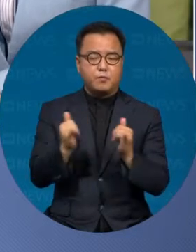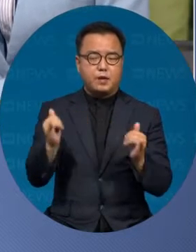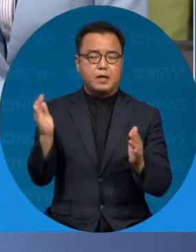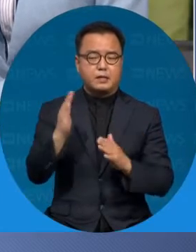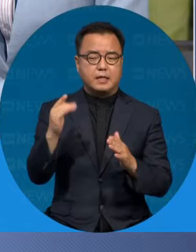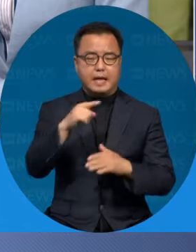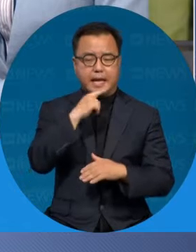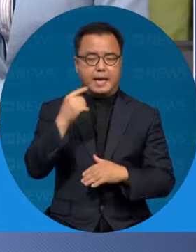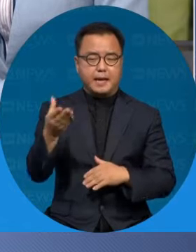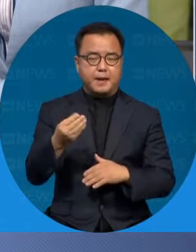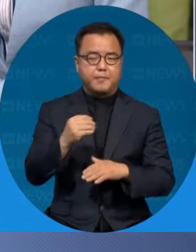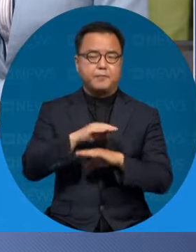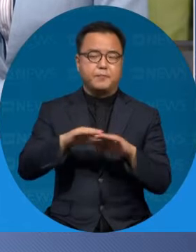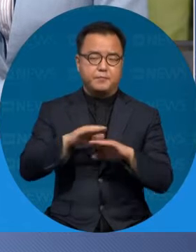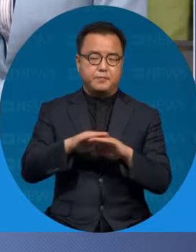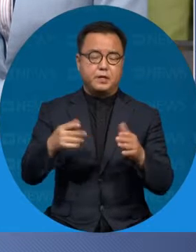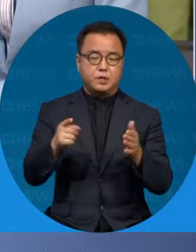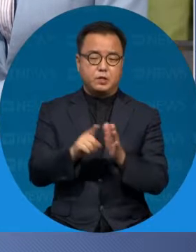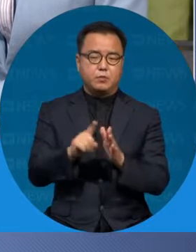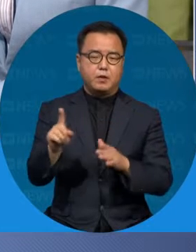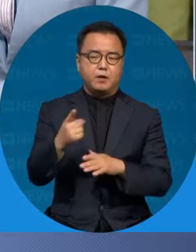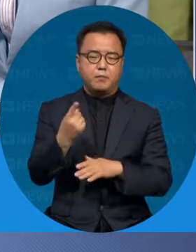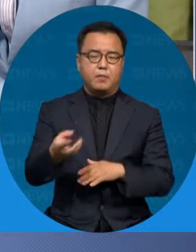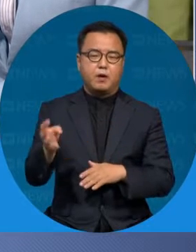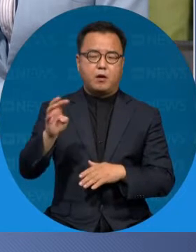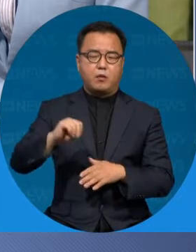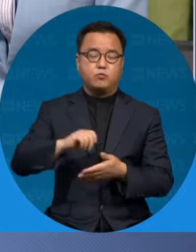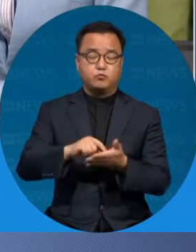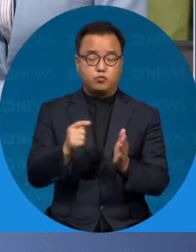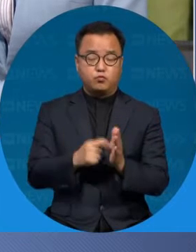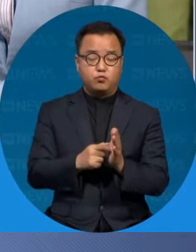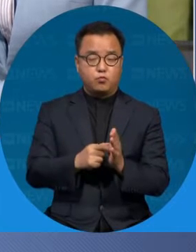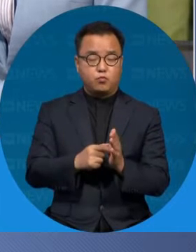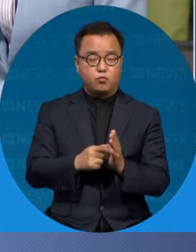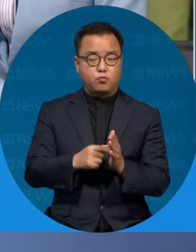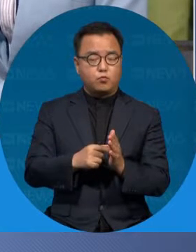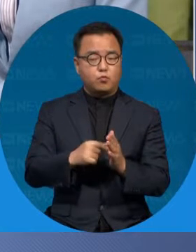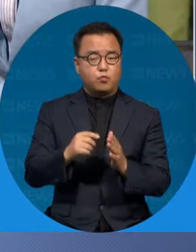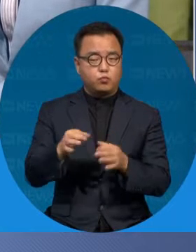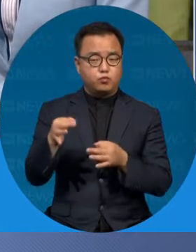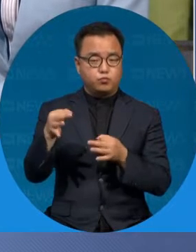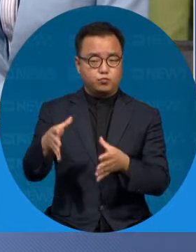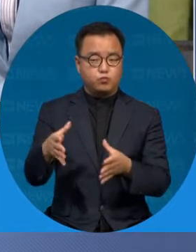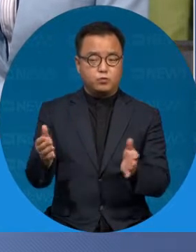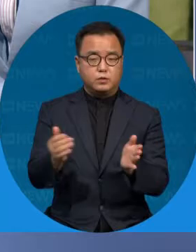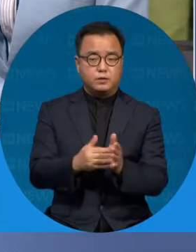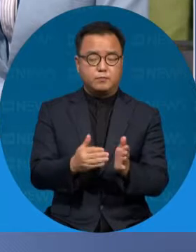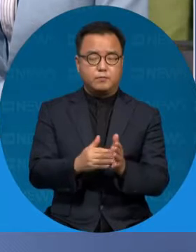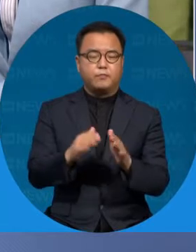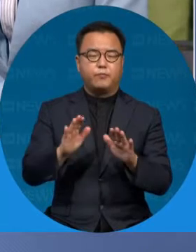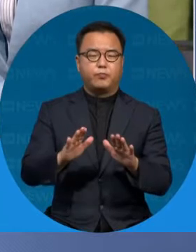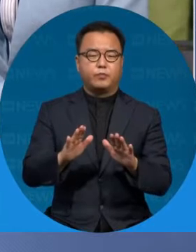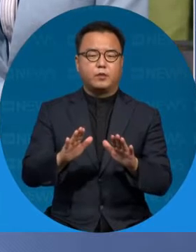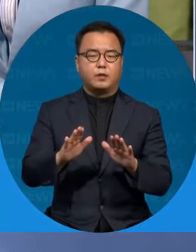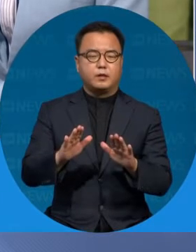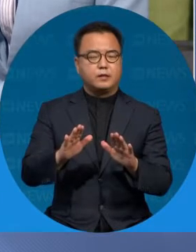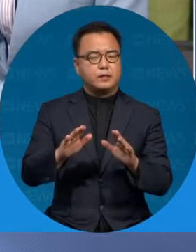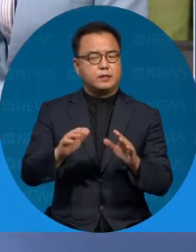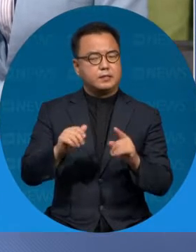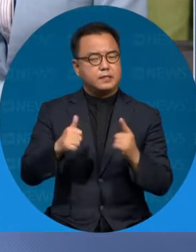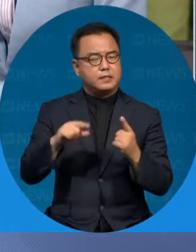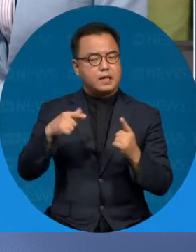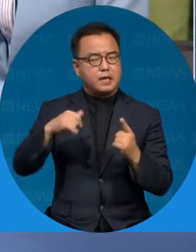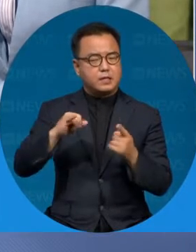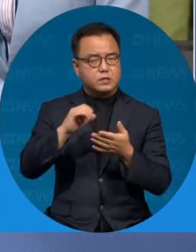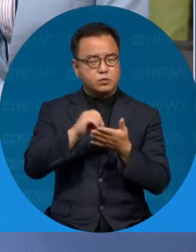청산하기 위해 우리 돈으로 100억 원이 넘는 돈이죠. 100만 달러를 내놨는데요. 올해 학기에 등록한 학생들을 대상으로 이뤄진